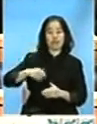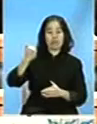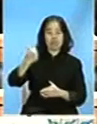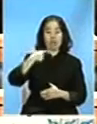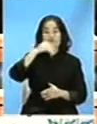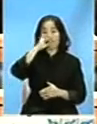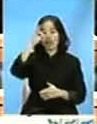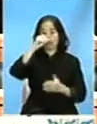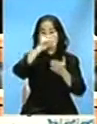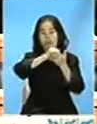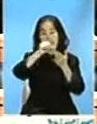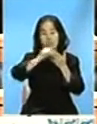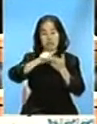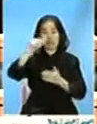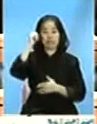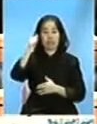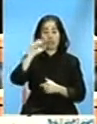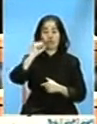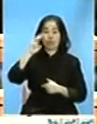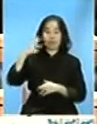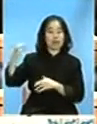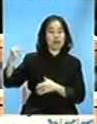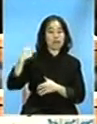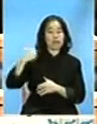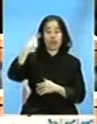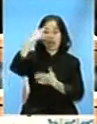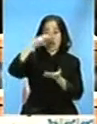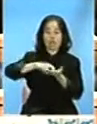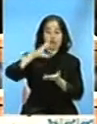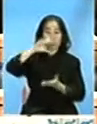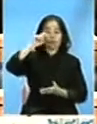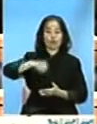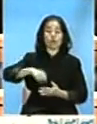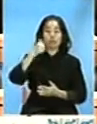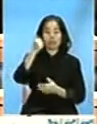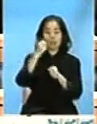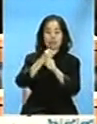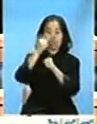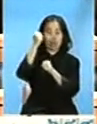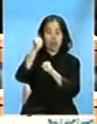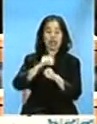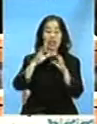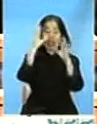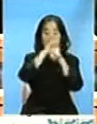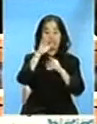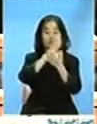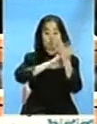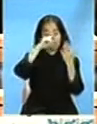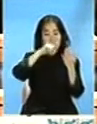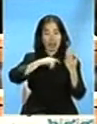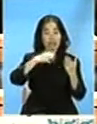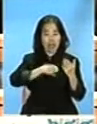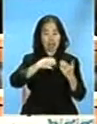ฎีกาถอดถอนได้ทันทีโดยที่ไม่ต้องผ่านองค์กรใดๆทั้งสิ้นนะครับก็อยากจะกราบเรียนว่าถ้าท่านจะต้องการน